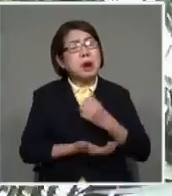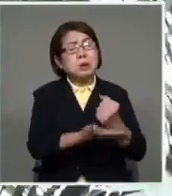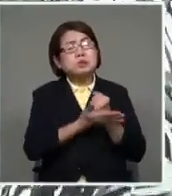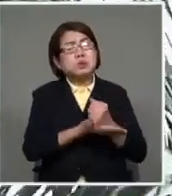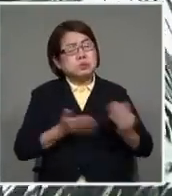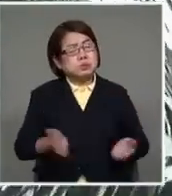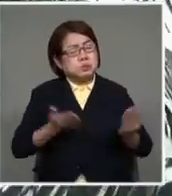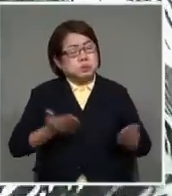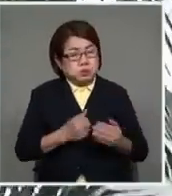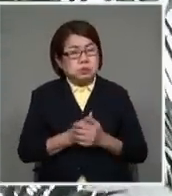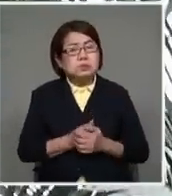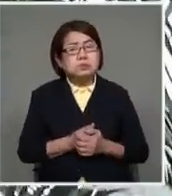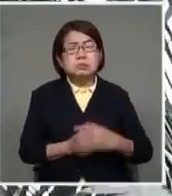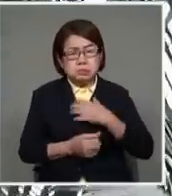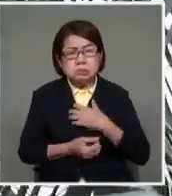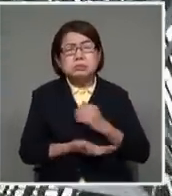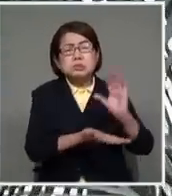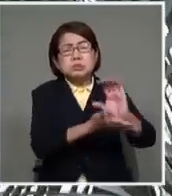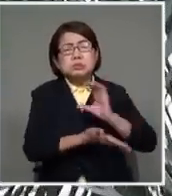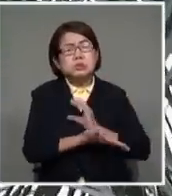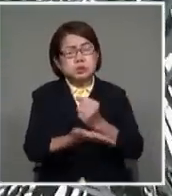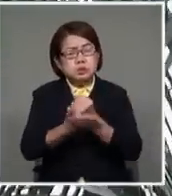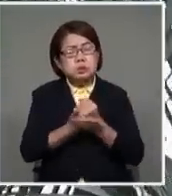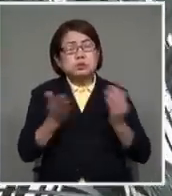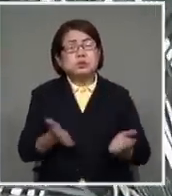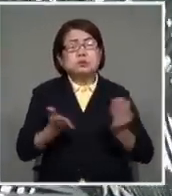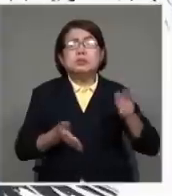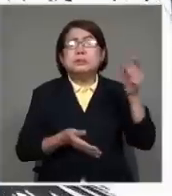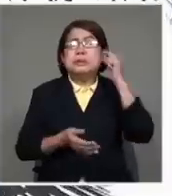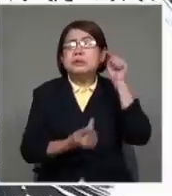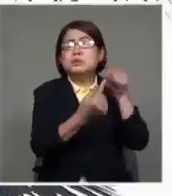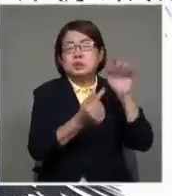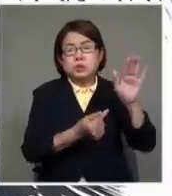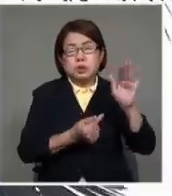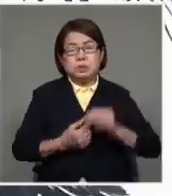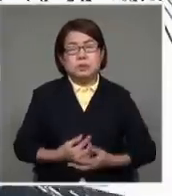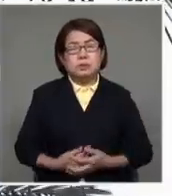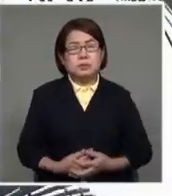นขีดเส้นใต้นะครับเคลื่อนไหวเพื่อต้องการทุนสนับสนุนครับ